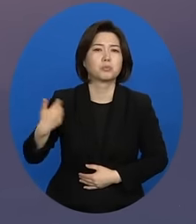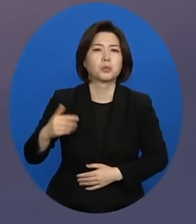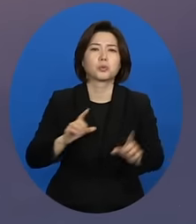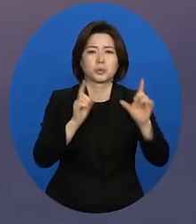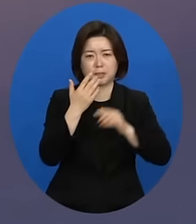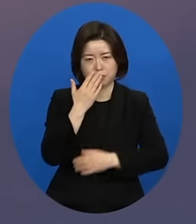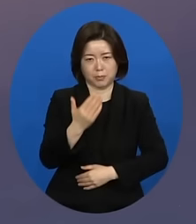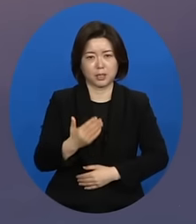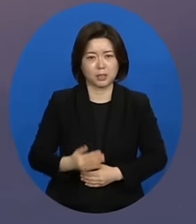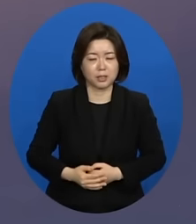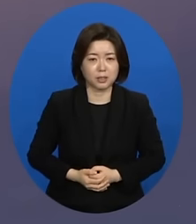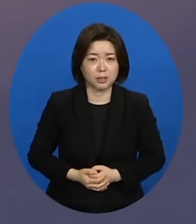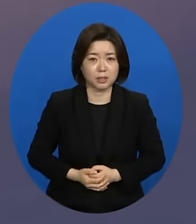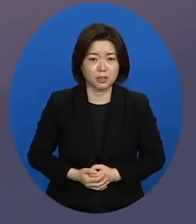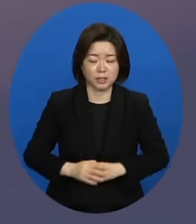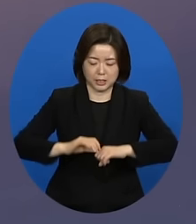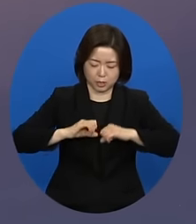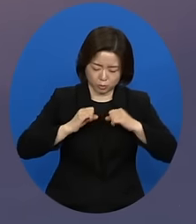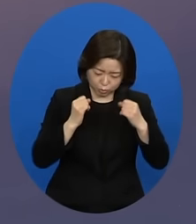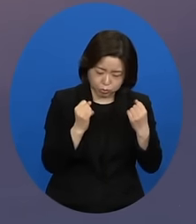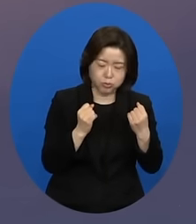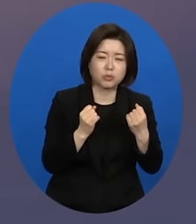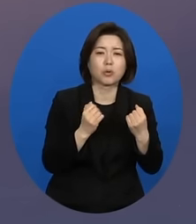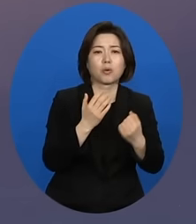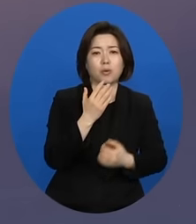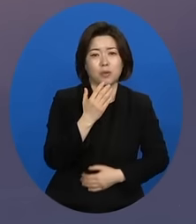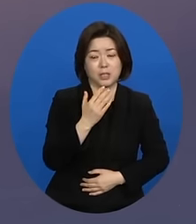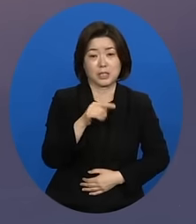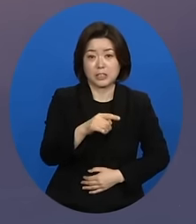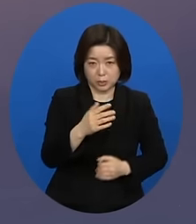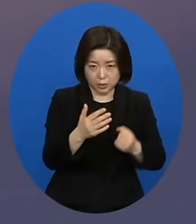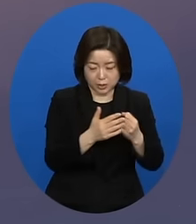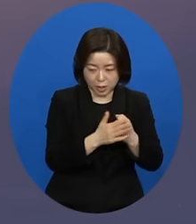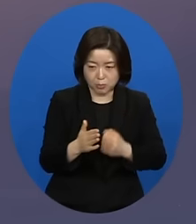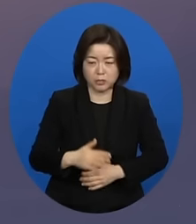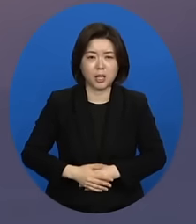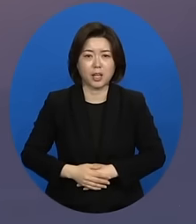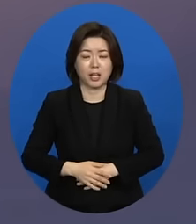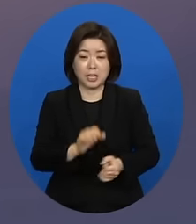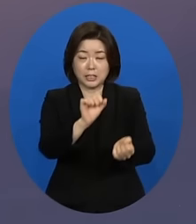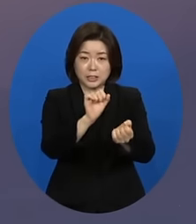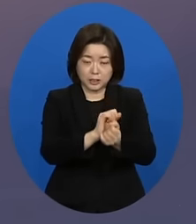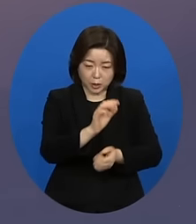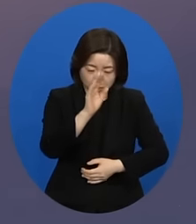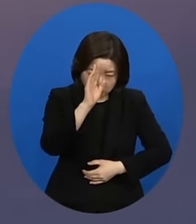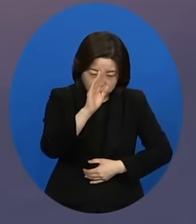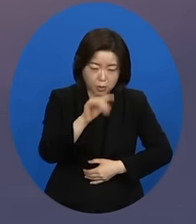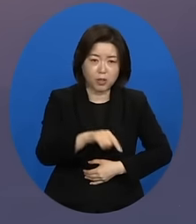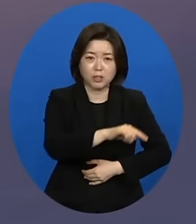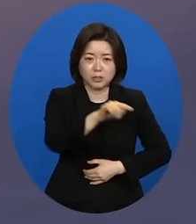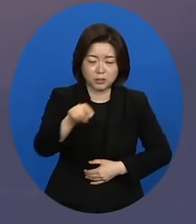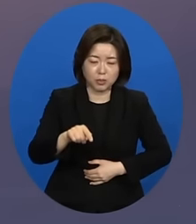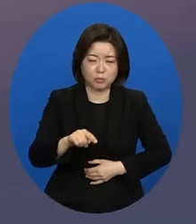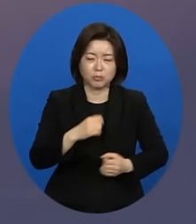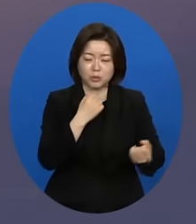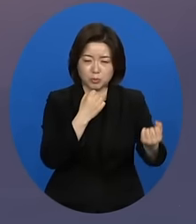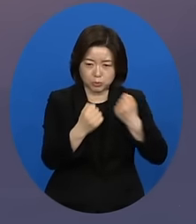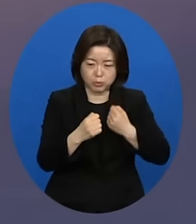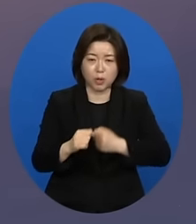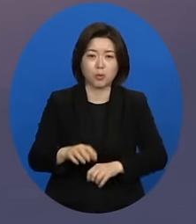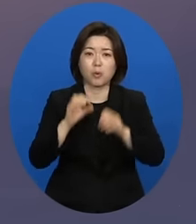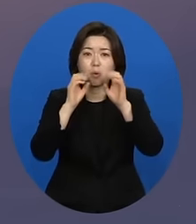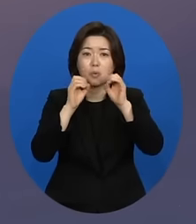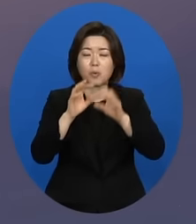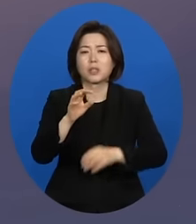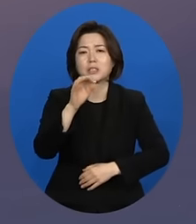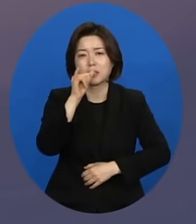있습니다. 순종했기에, 풍토병과 순교 가운데도 복음을 전하셨기에 이 땅에 교회가